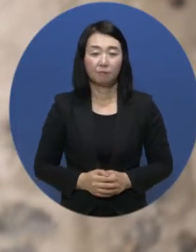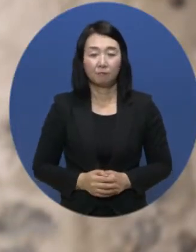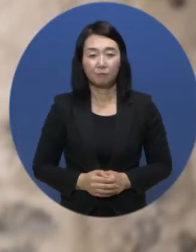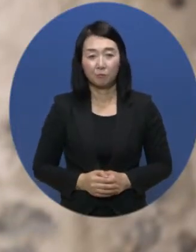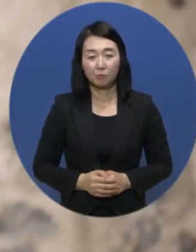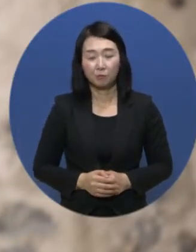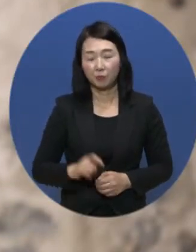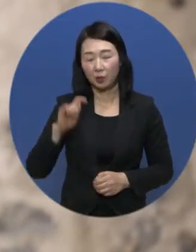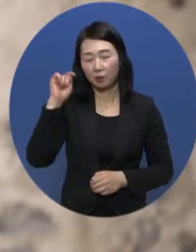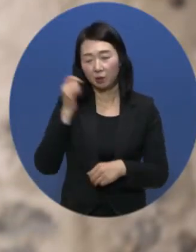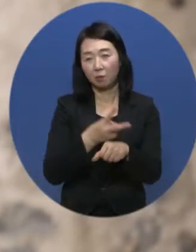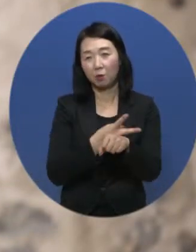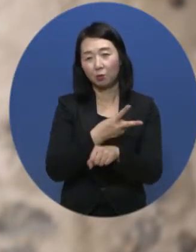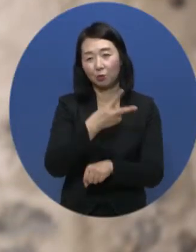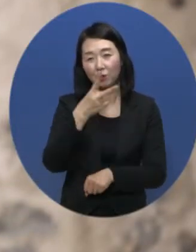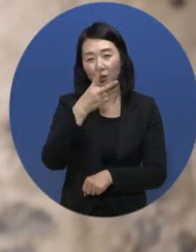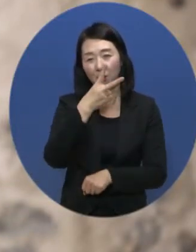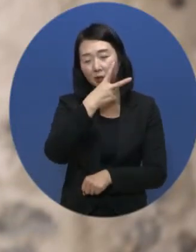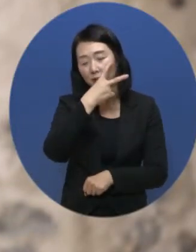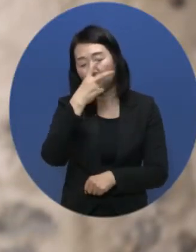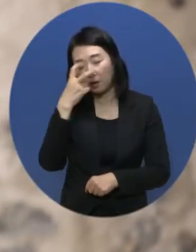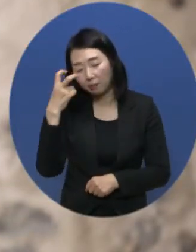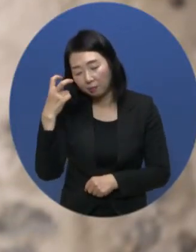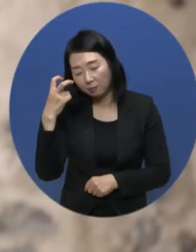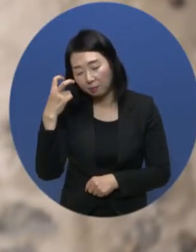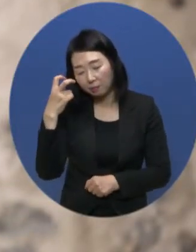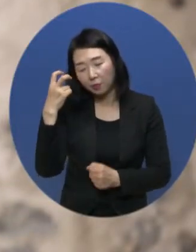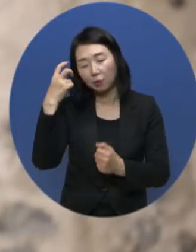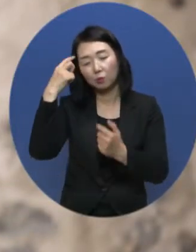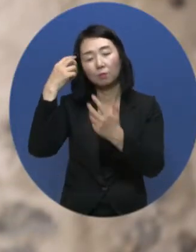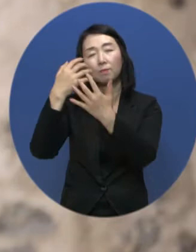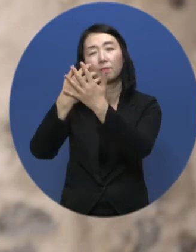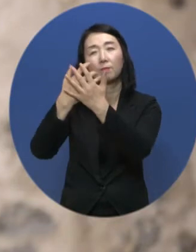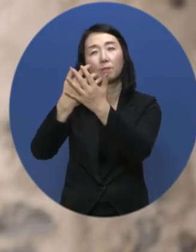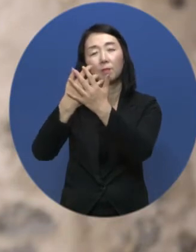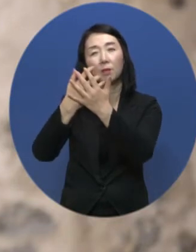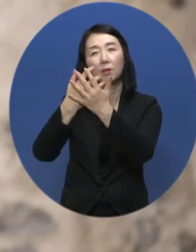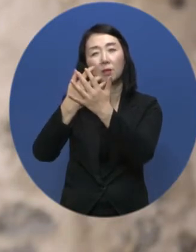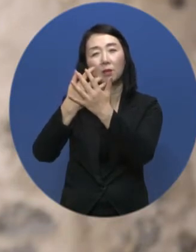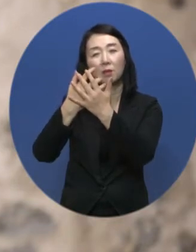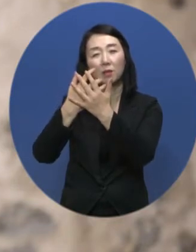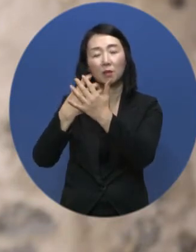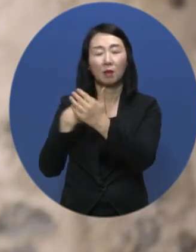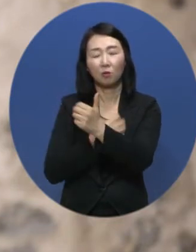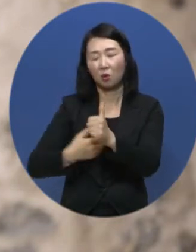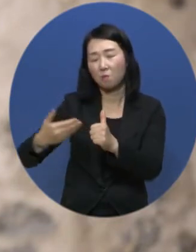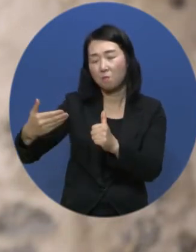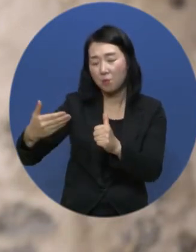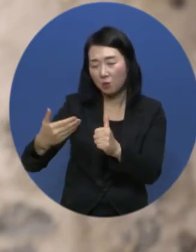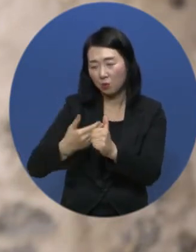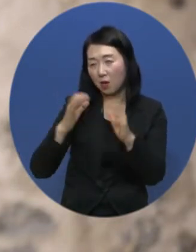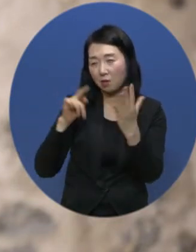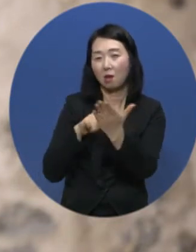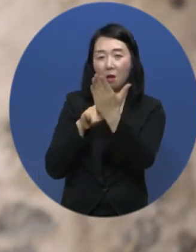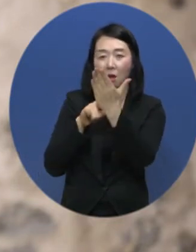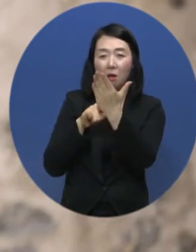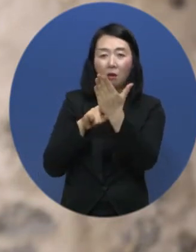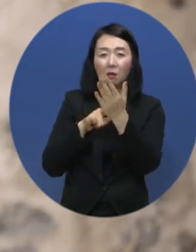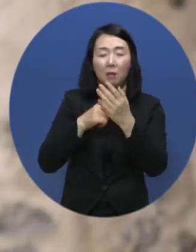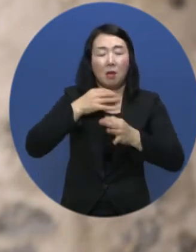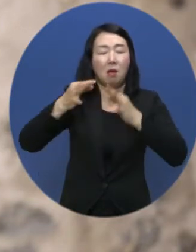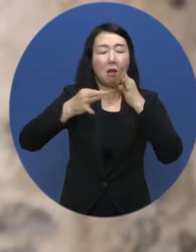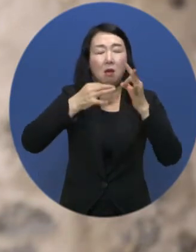새벽 2시에 겨우 잠들면 꿈에 다시 그들이 나타났습니다. 그래서 괴성을 지르면서 깨어나